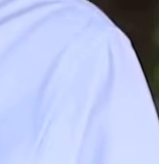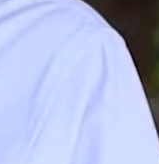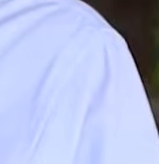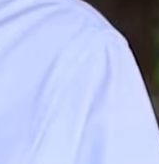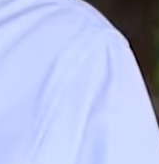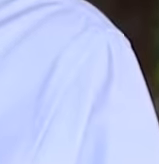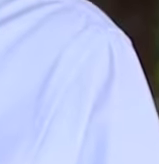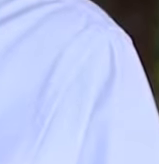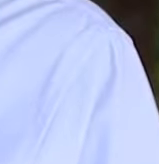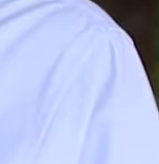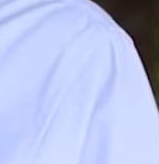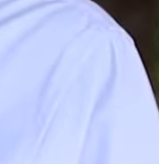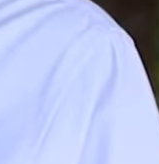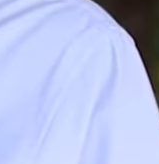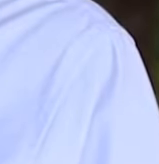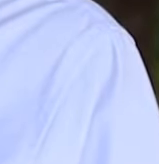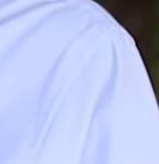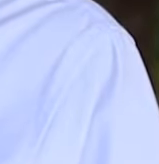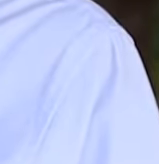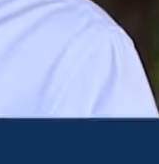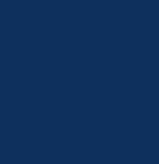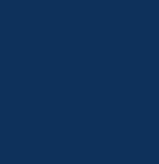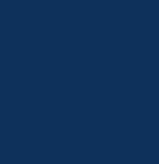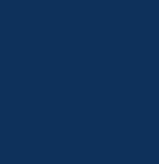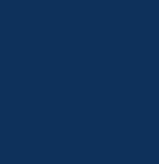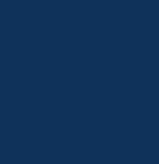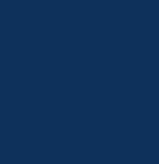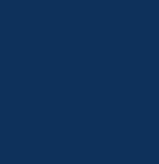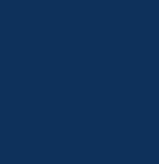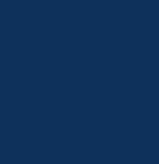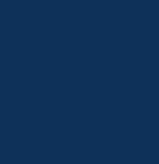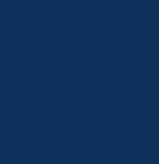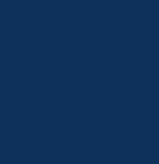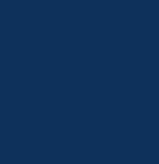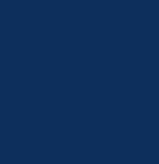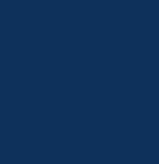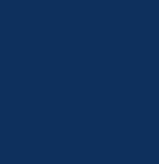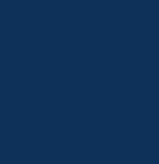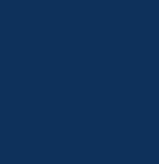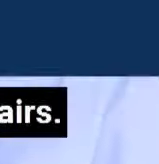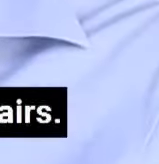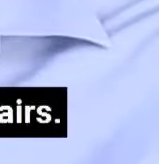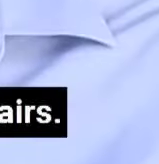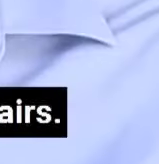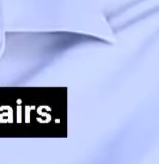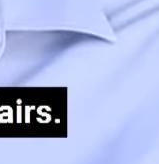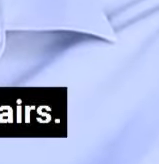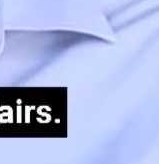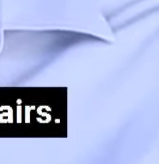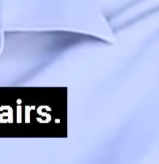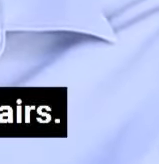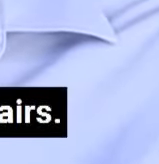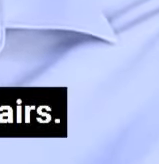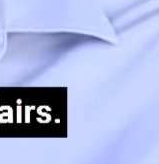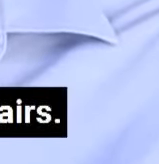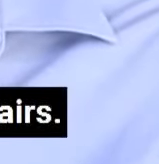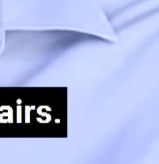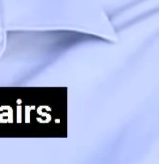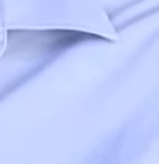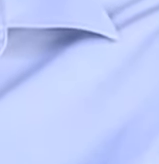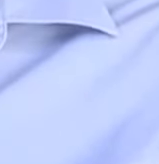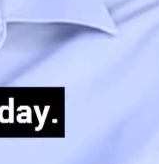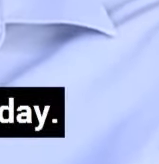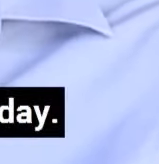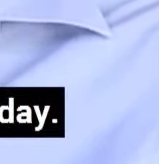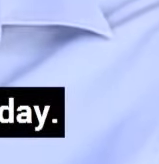but podcasting is fresh territory for me. Check out the Howie Severino podcast, an original for GMA News and Public